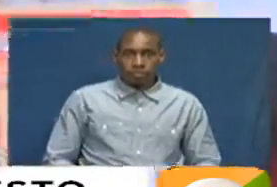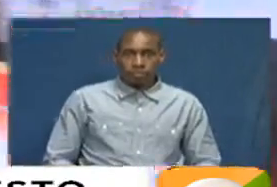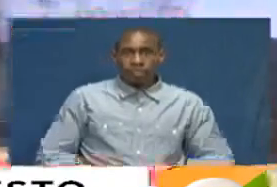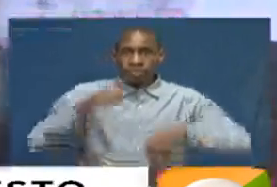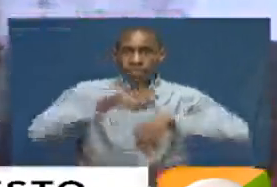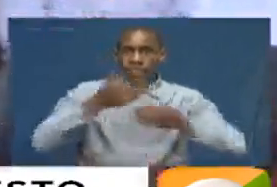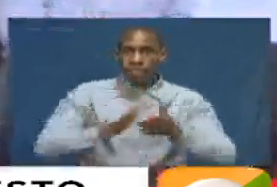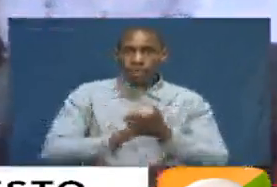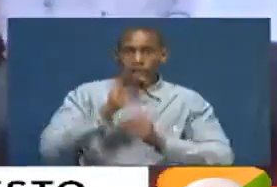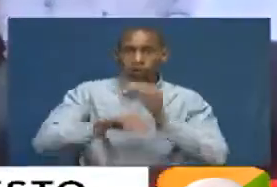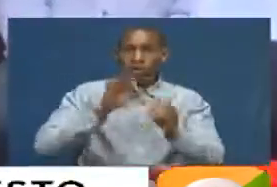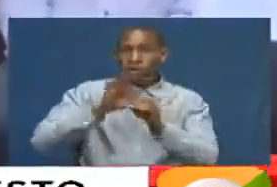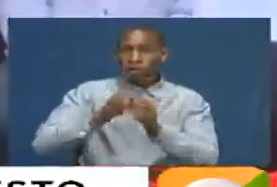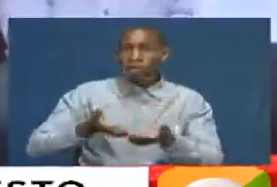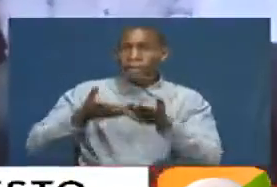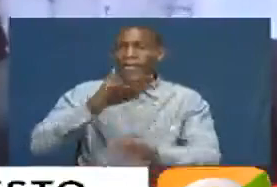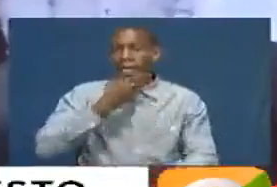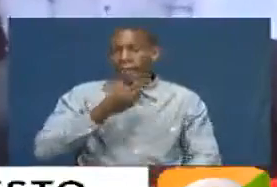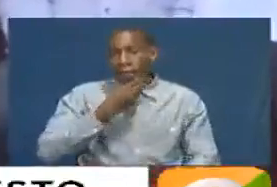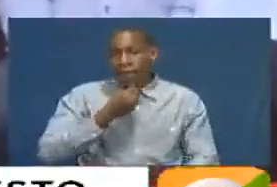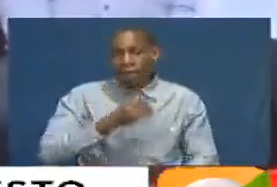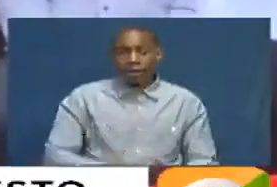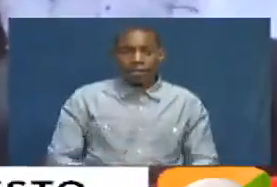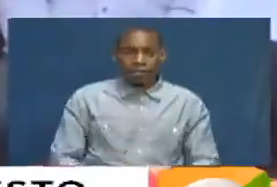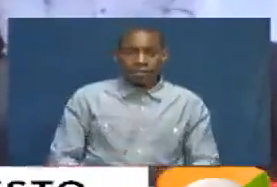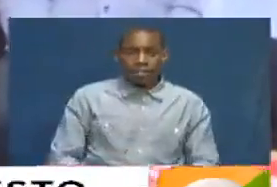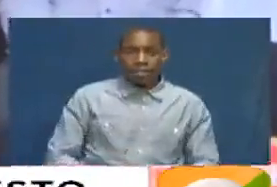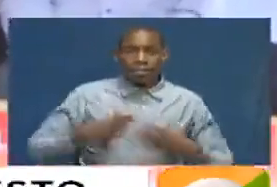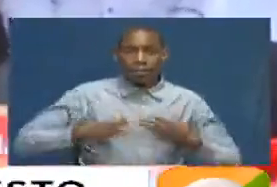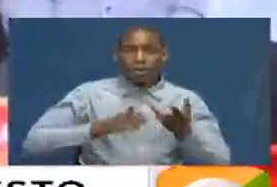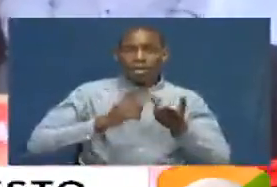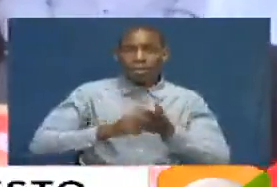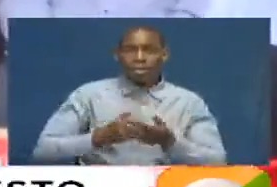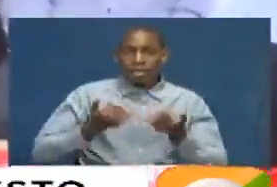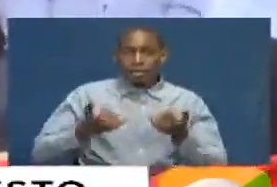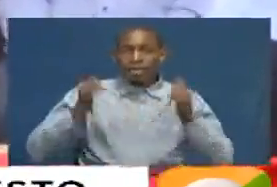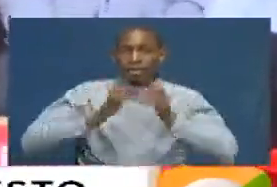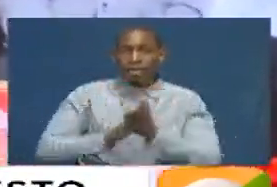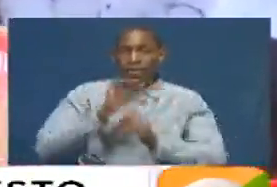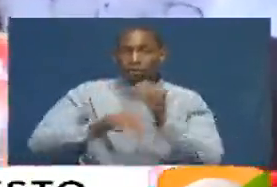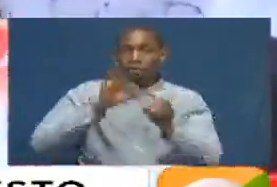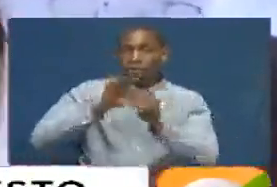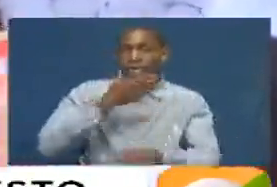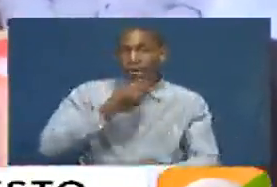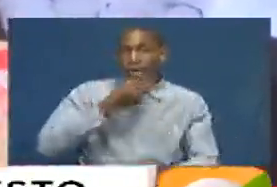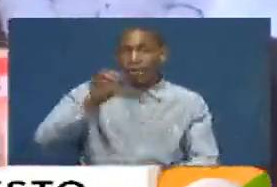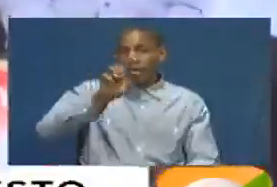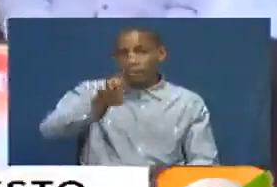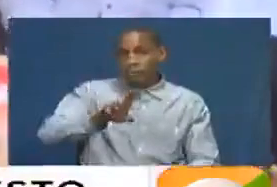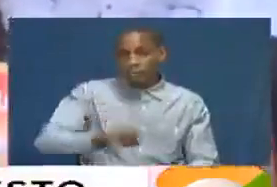Safari hii kula sote ni sababa. Ni wangapi wanasema safari hii kula sote ni sababa?